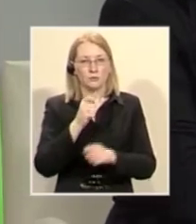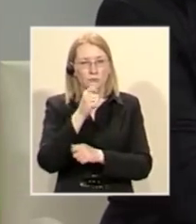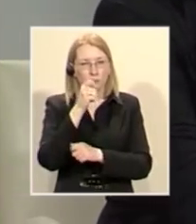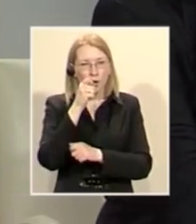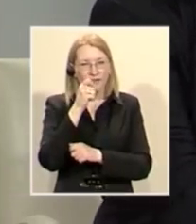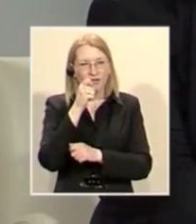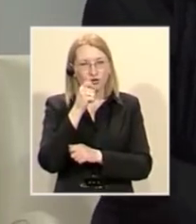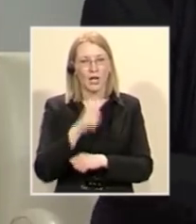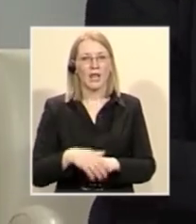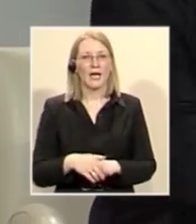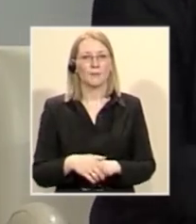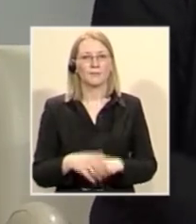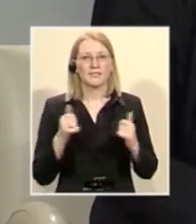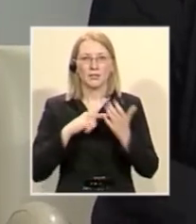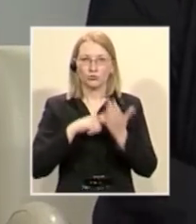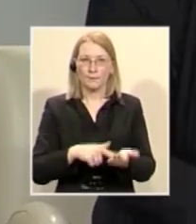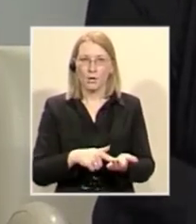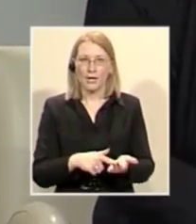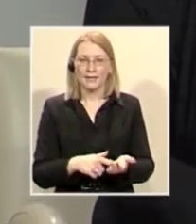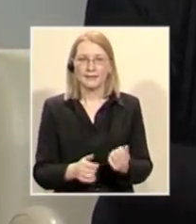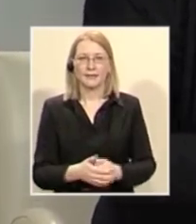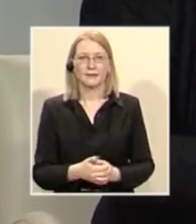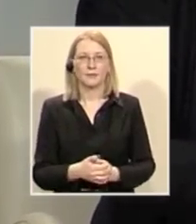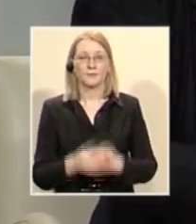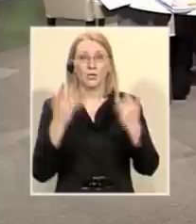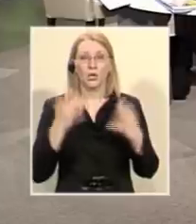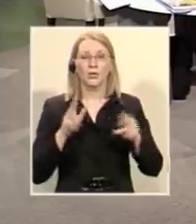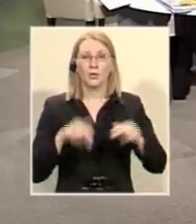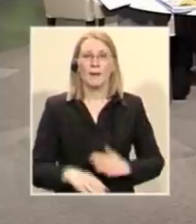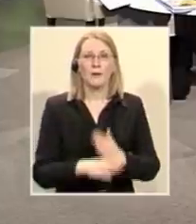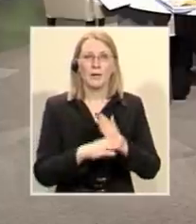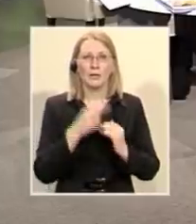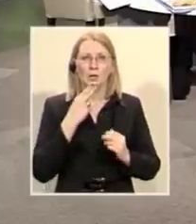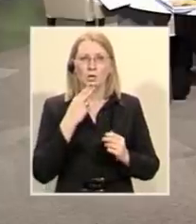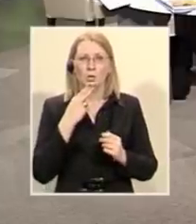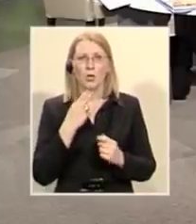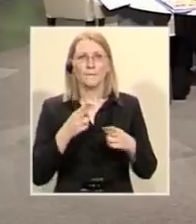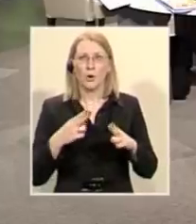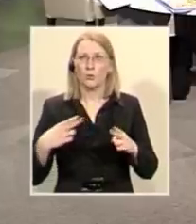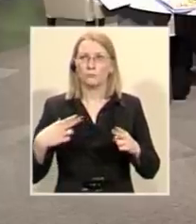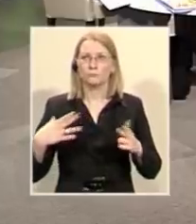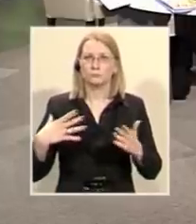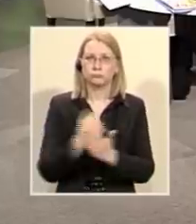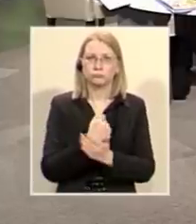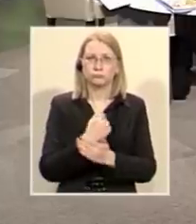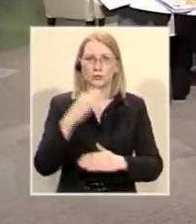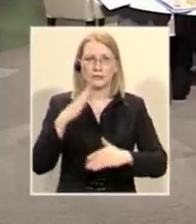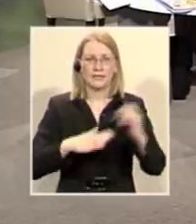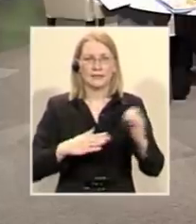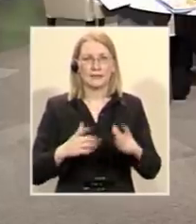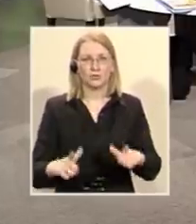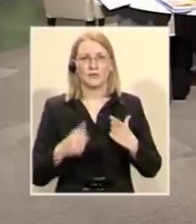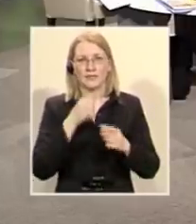Evo, to je, sad ću vam ja pokazati koje koliko sam. Zapravo ima tih pomagala koji itekako mogu pridonijeti kvaliteti življenja i